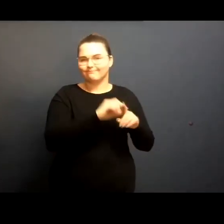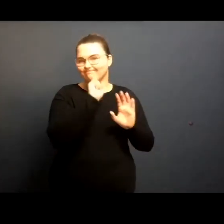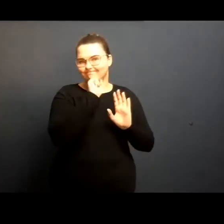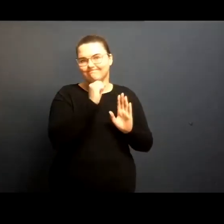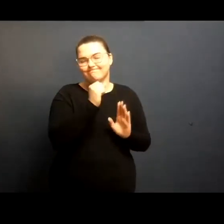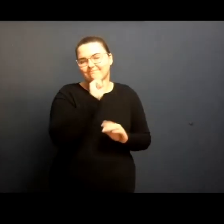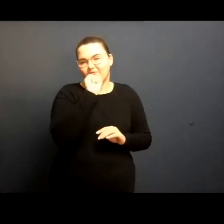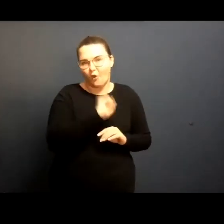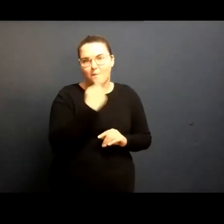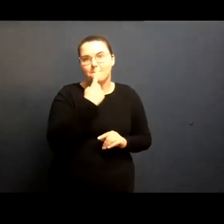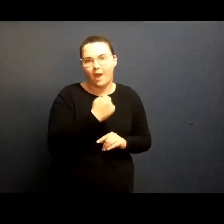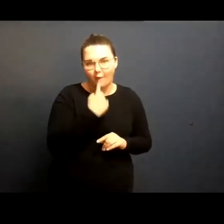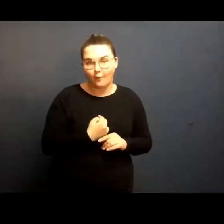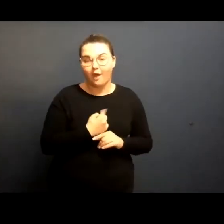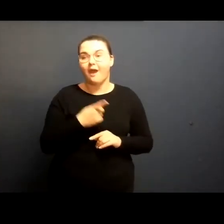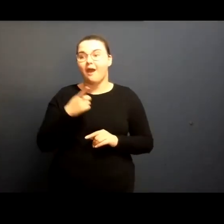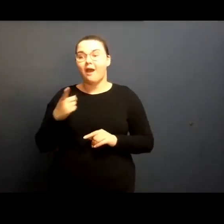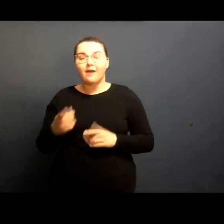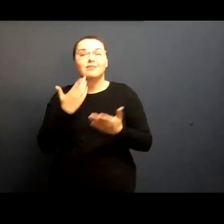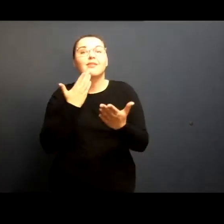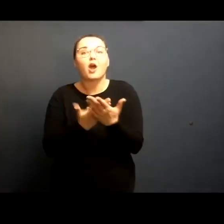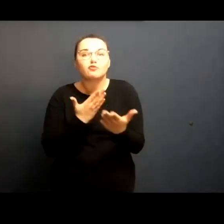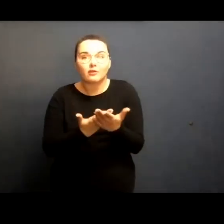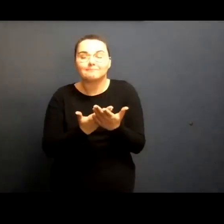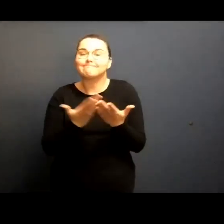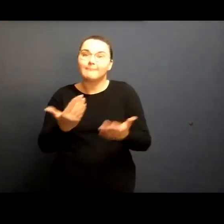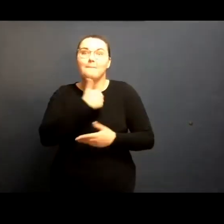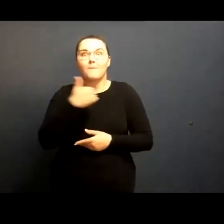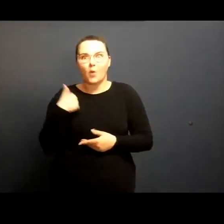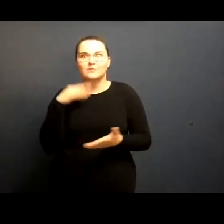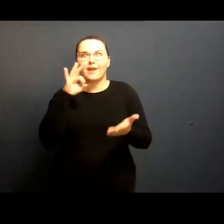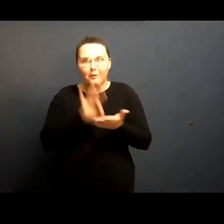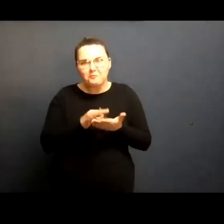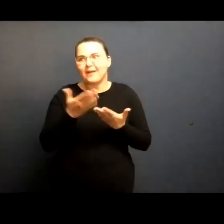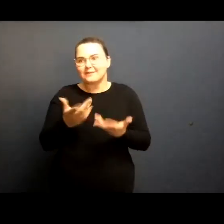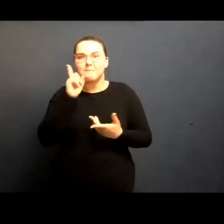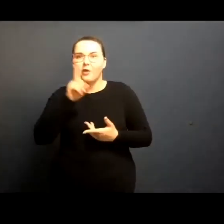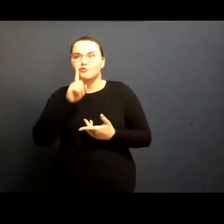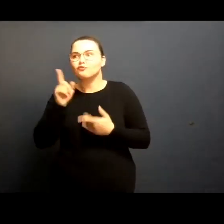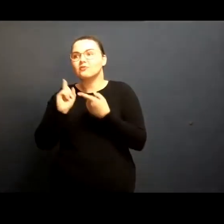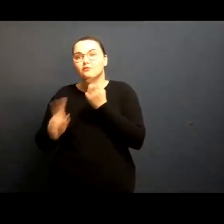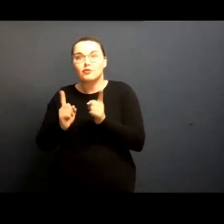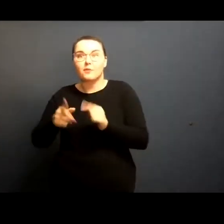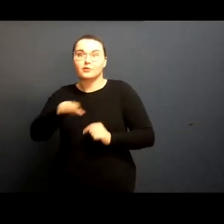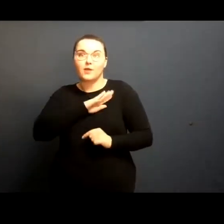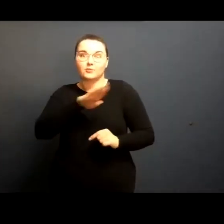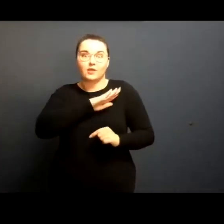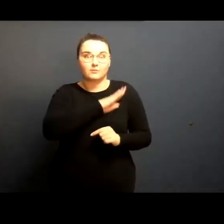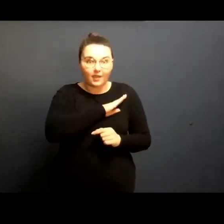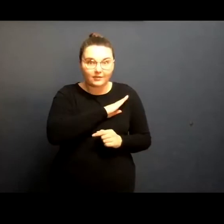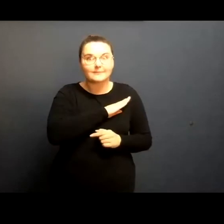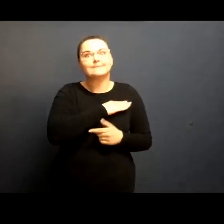nadumieralności mężczyzn w wieku senioralnym. Kobiety po prostu zostają wdowami i nie poszukują